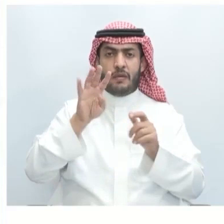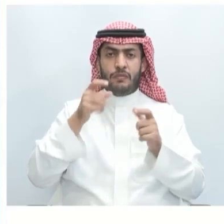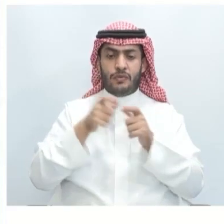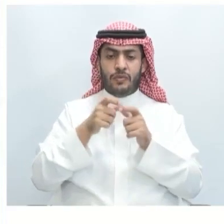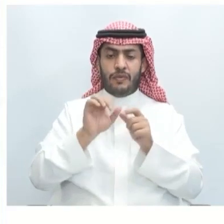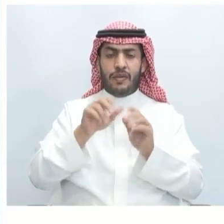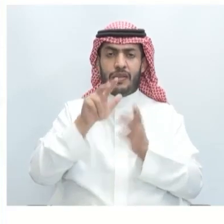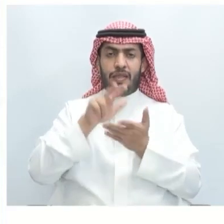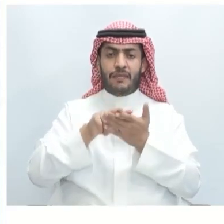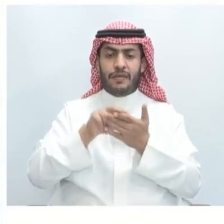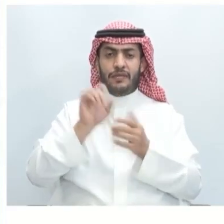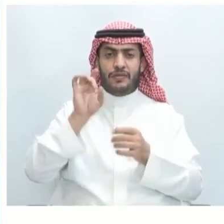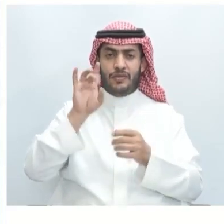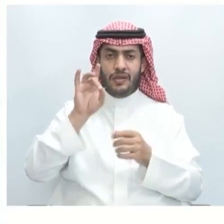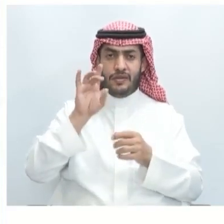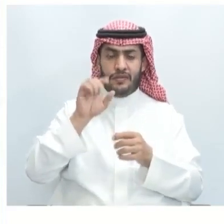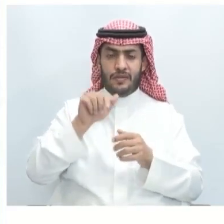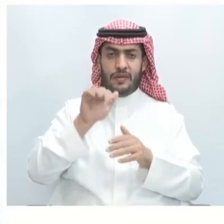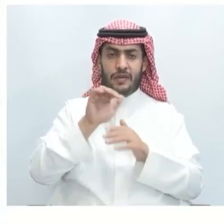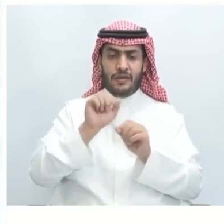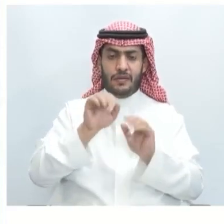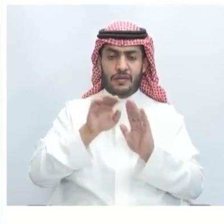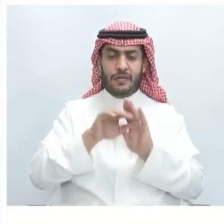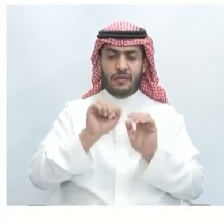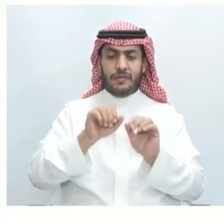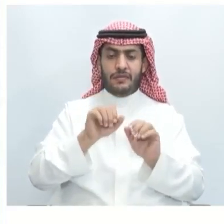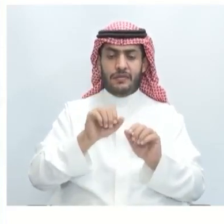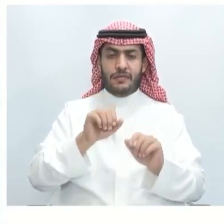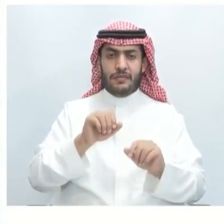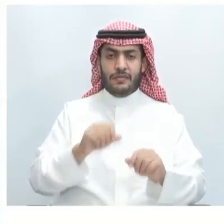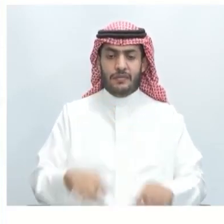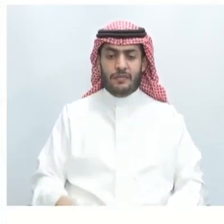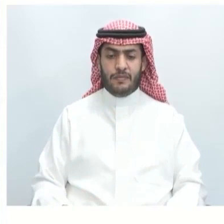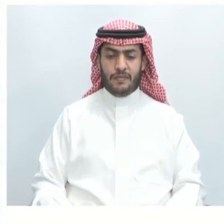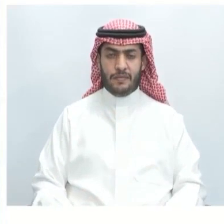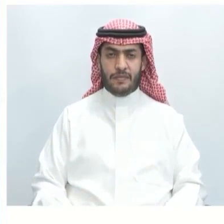سيكون تطبيقنا عليها باذن الله في اداه اداره السيناريو